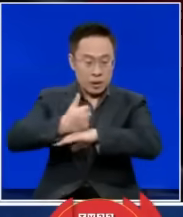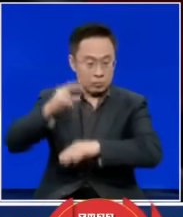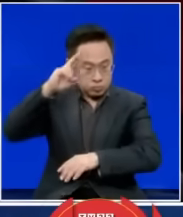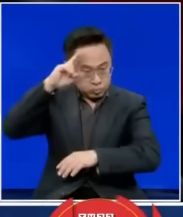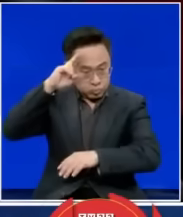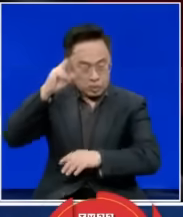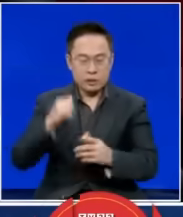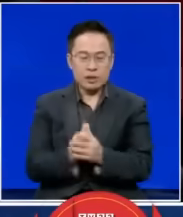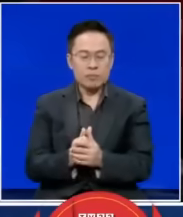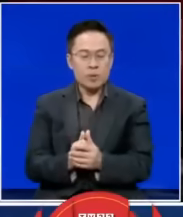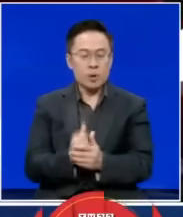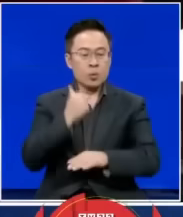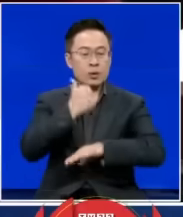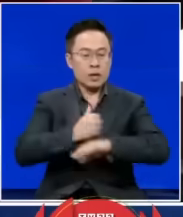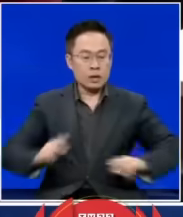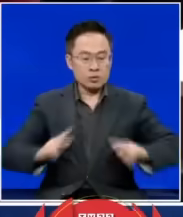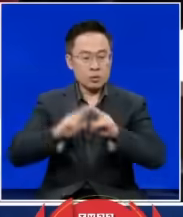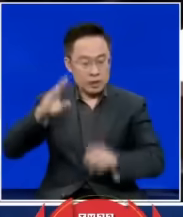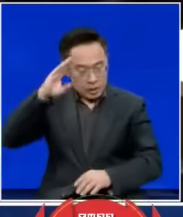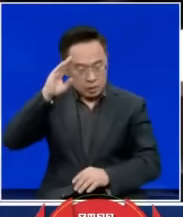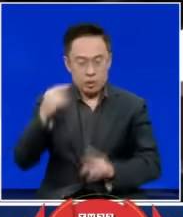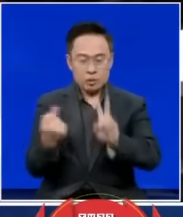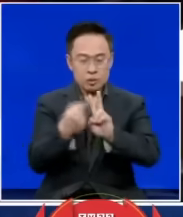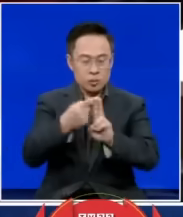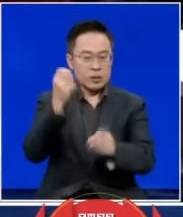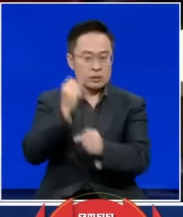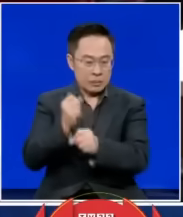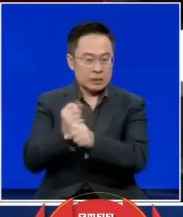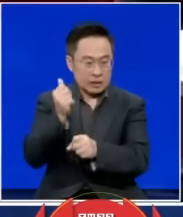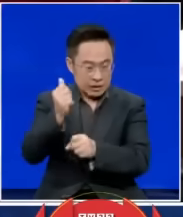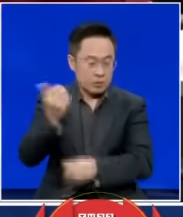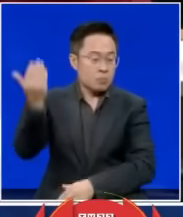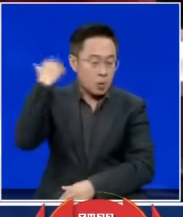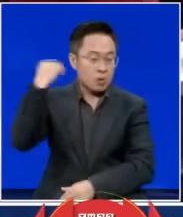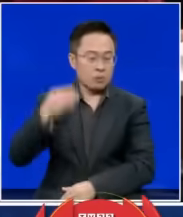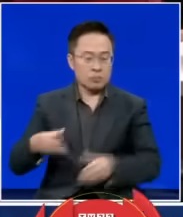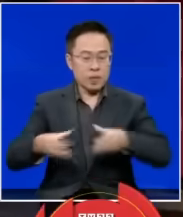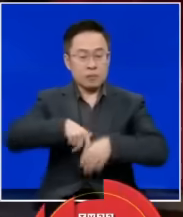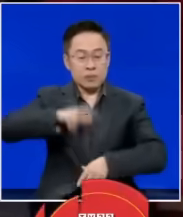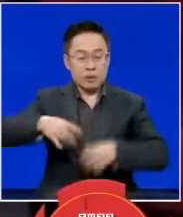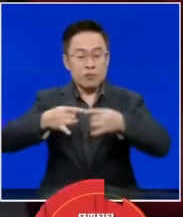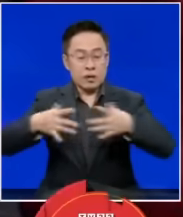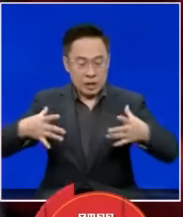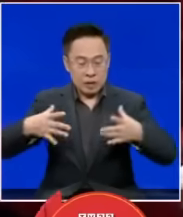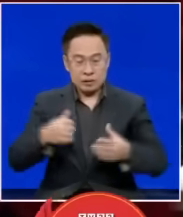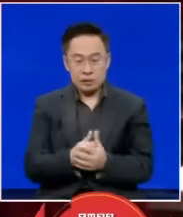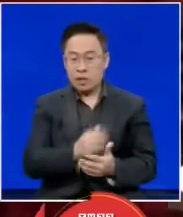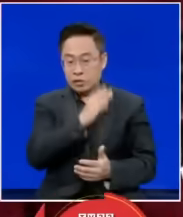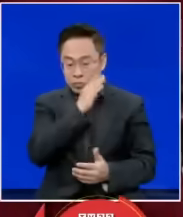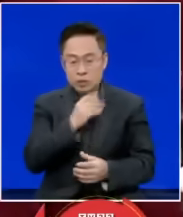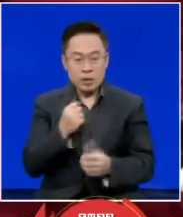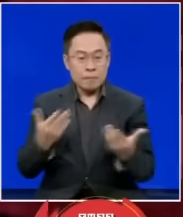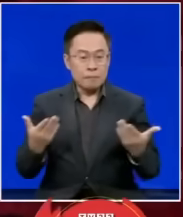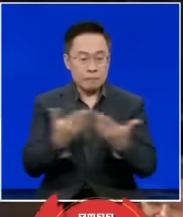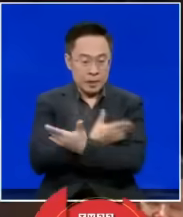ภาได้ดีเพราะตอนสมัยเป็นฝ่ายค้านเนี่ยก็เห็นฝีไม้ลายมือกันมาแล้วเพราะฉะนั้นการปรับเนี่ยก็เลยปรับจากครม.กลับสภา